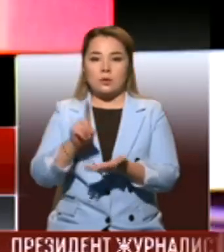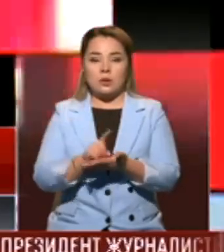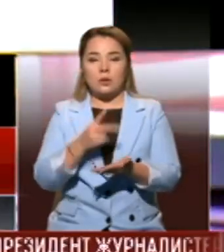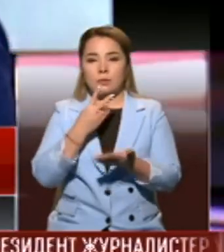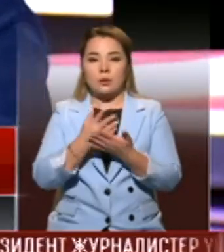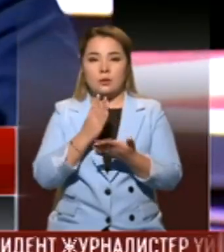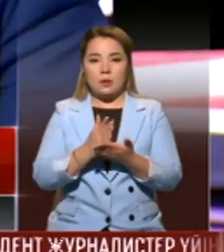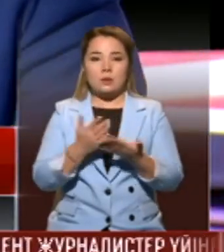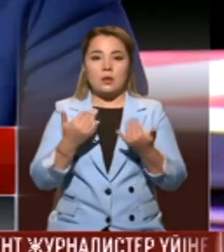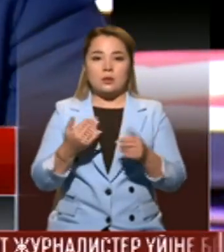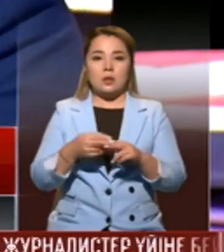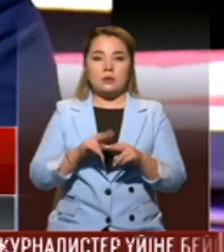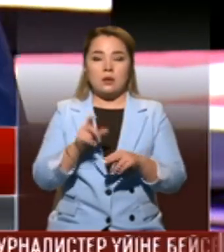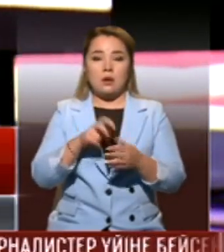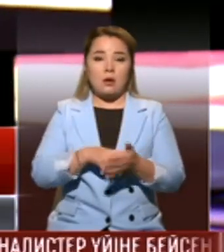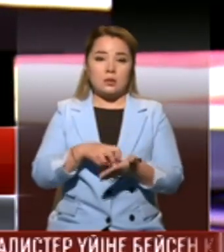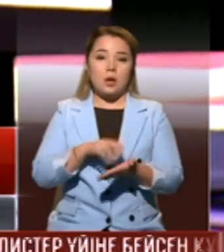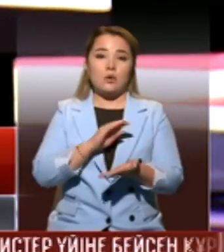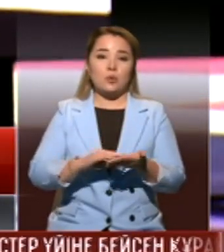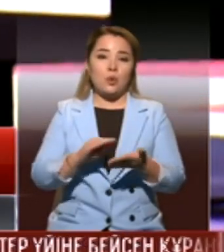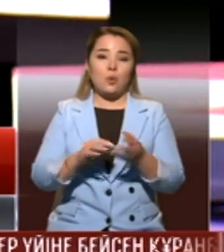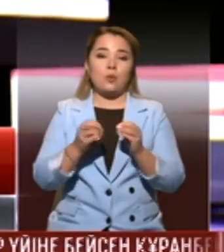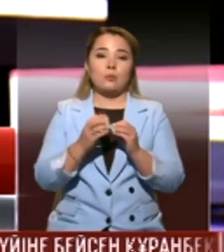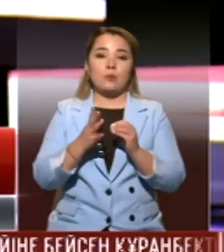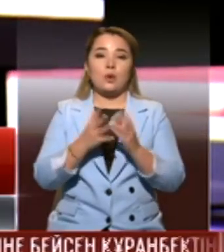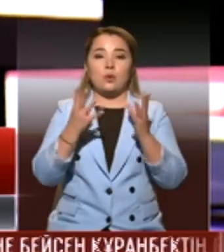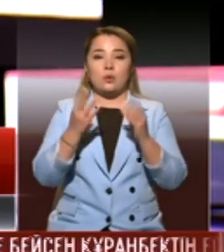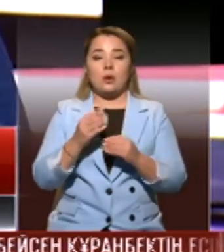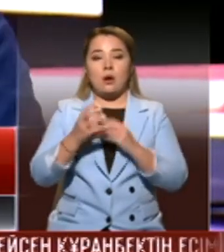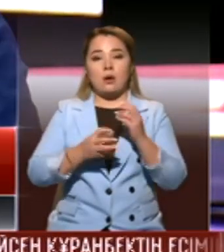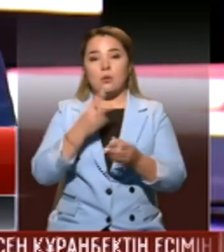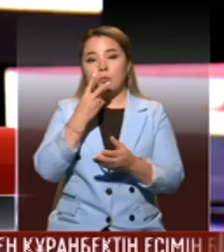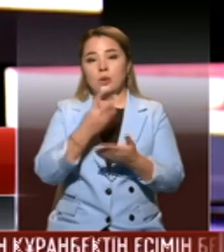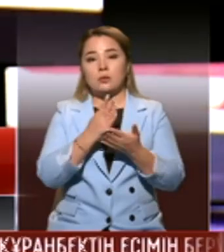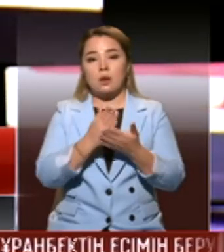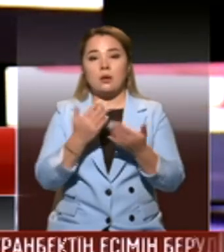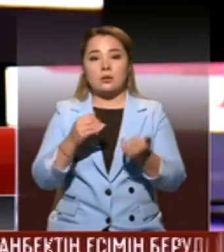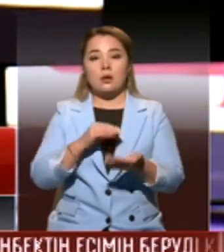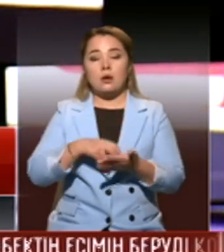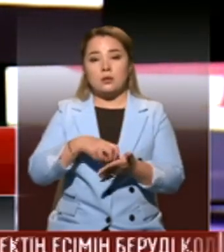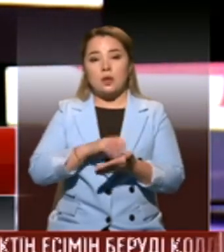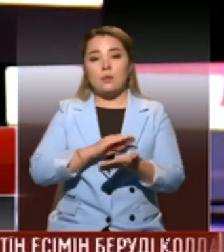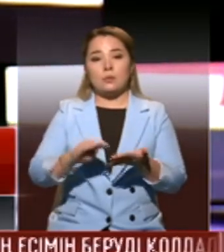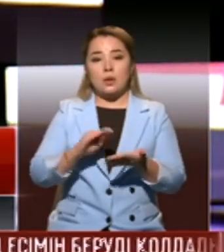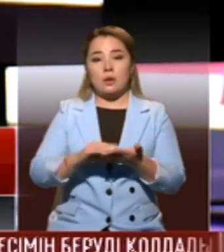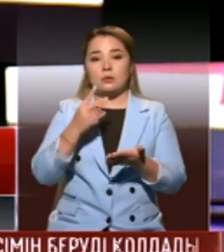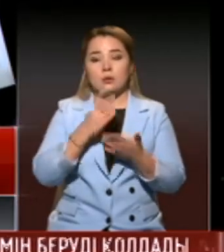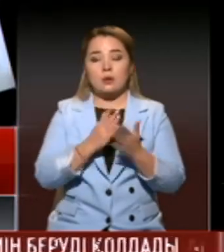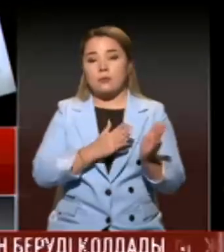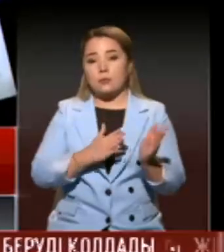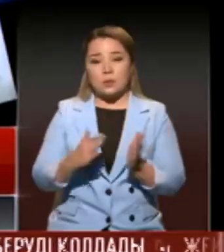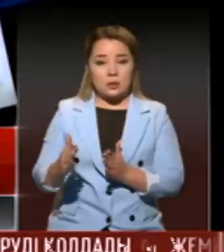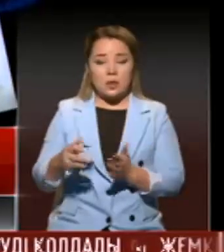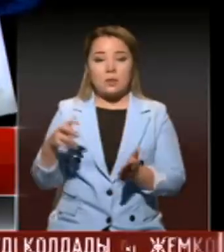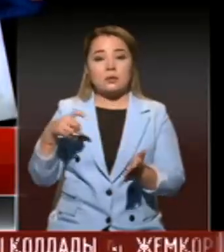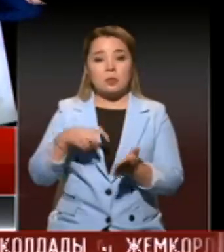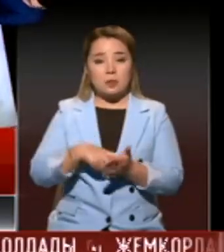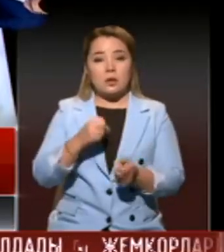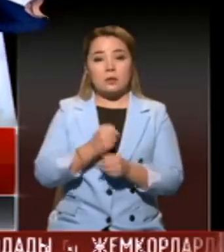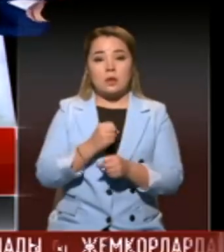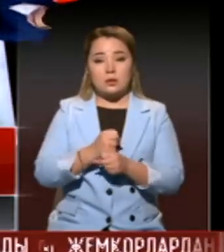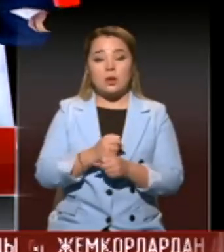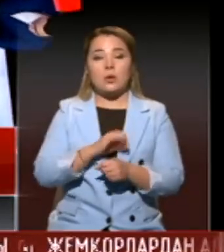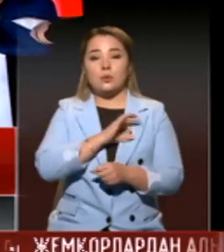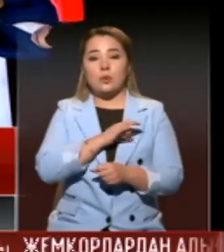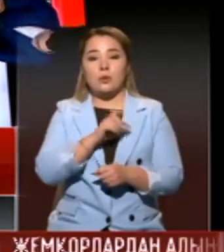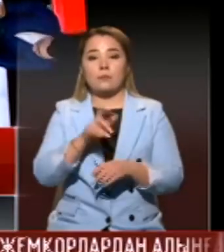керегарлық жоқ. Хаттаманы толтырасың 15 күнде, міне әлі үлгереді. Қазір бүгін хаттамасын реттеп барып тіркесе, юстиция алады да.